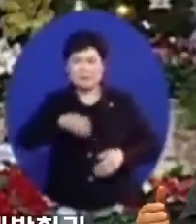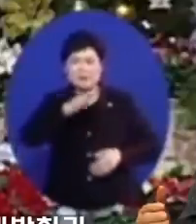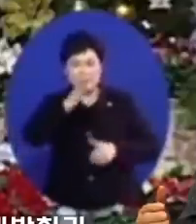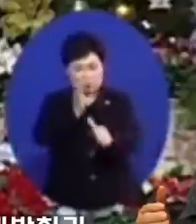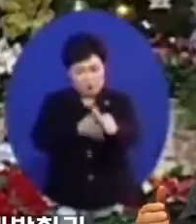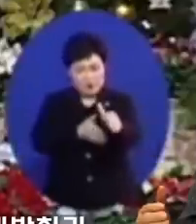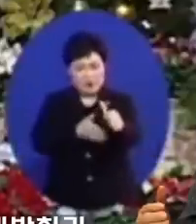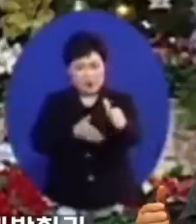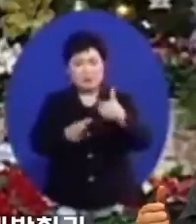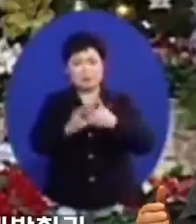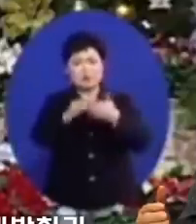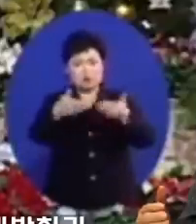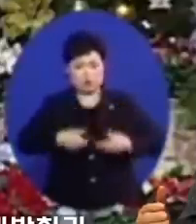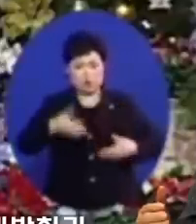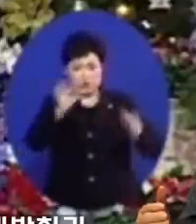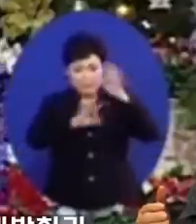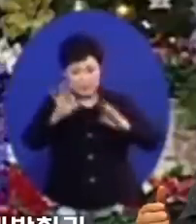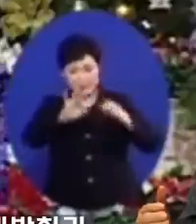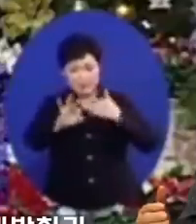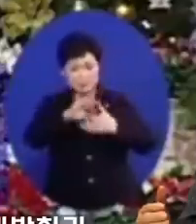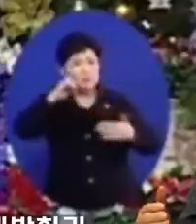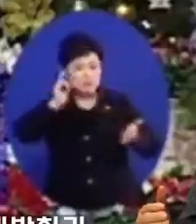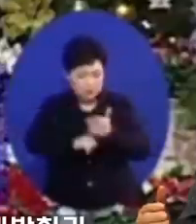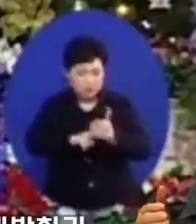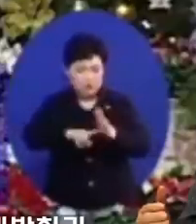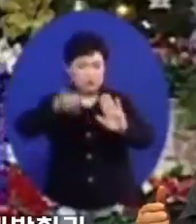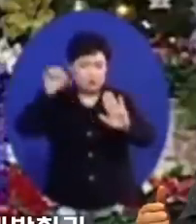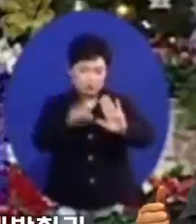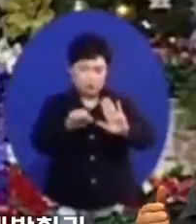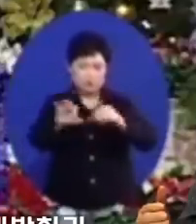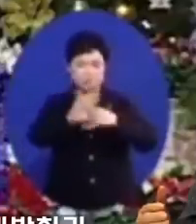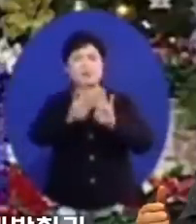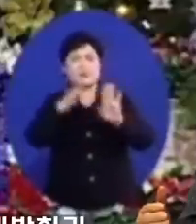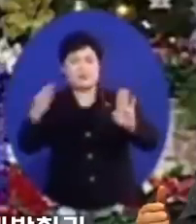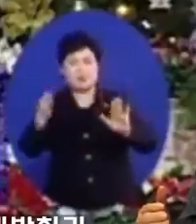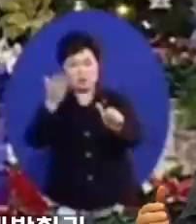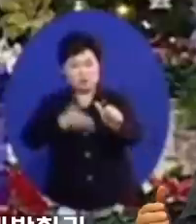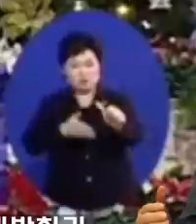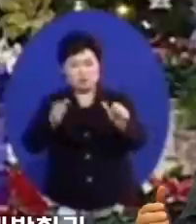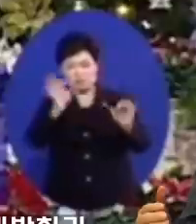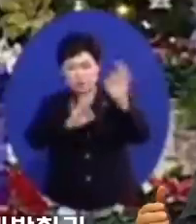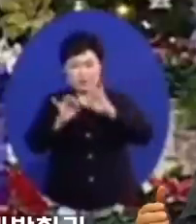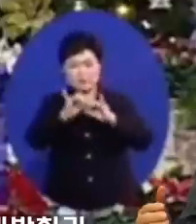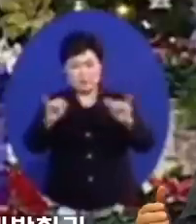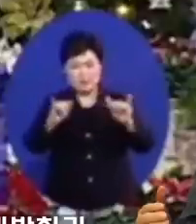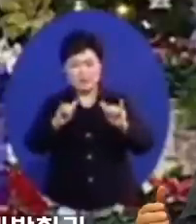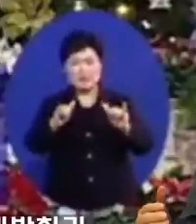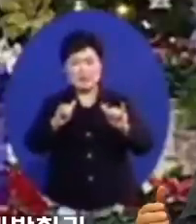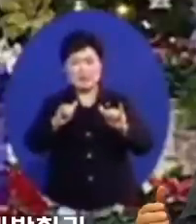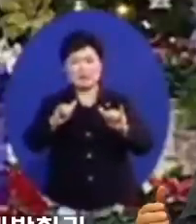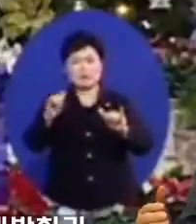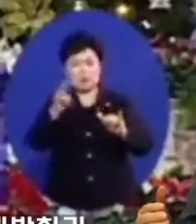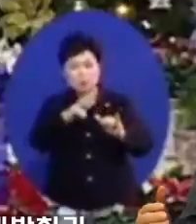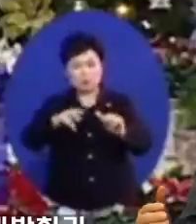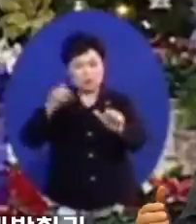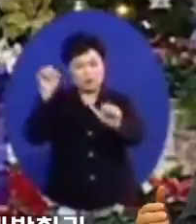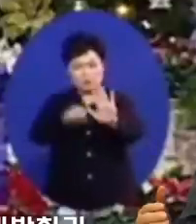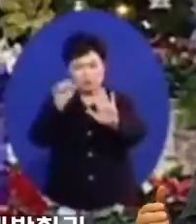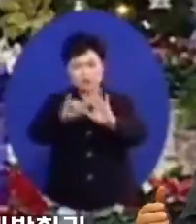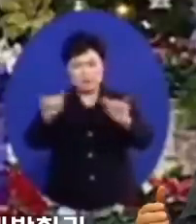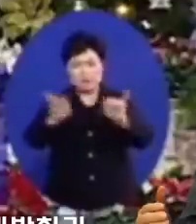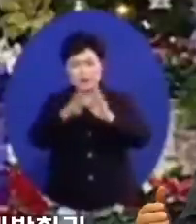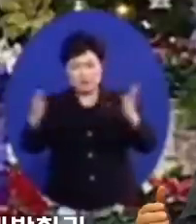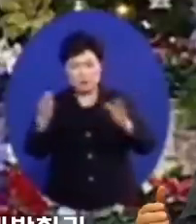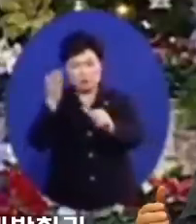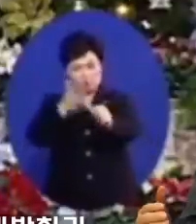것이요, 찾으라 찾을 것이요, 두드리라 열릴 것이라. 구하는 일마다 얻을 것이요, 찾는 이가 찾을 것이요, 두드리는 이가 열릴 것이라.